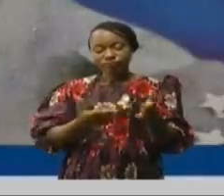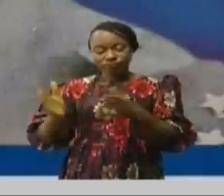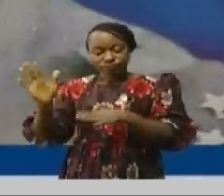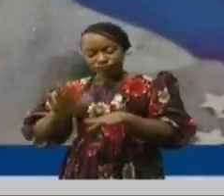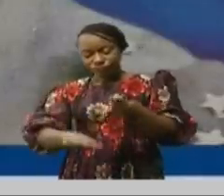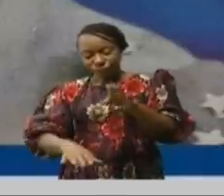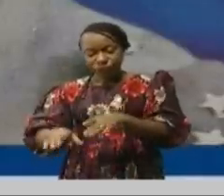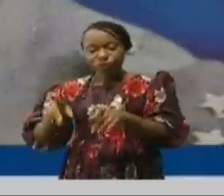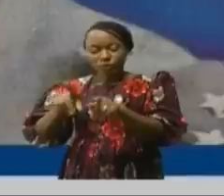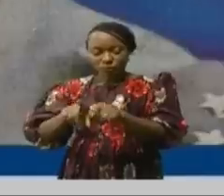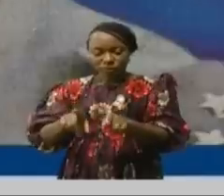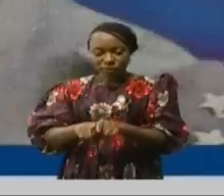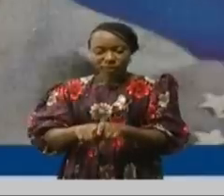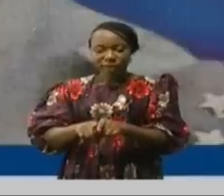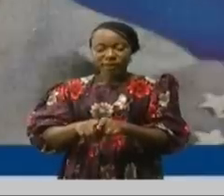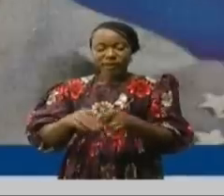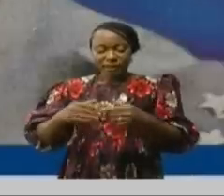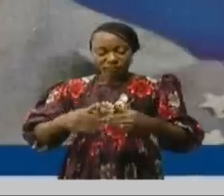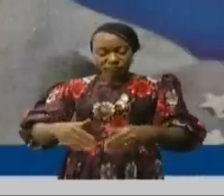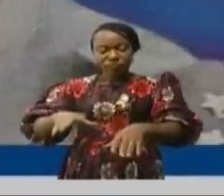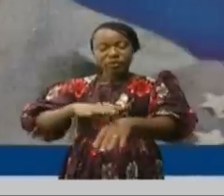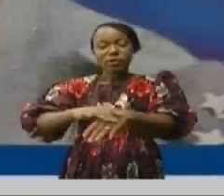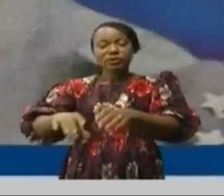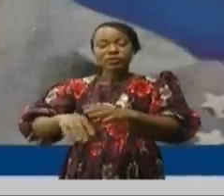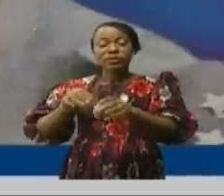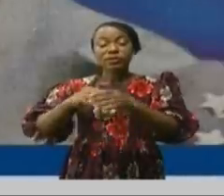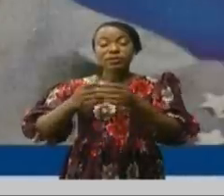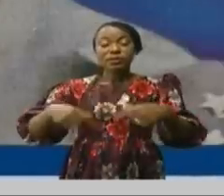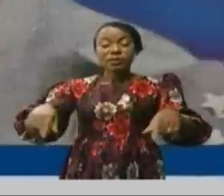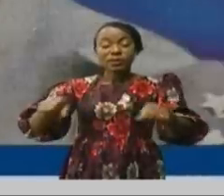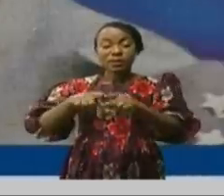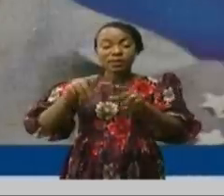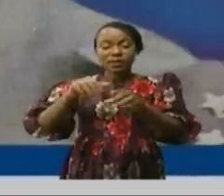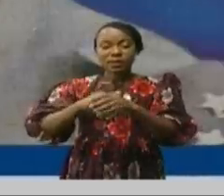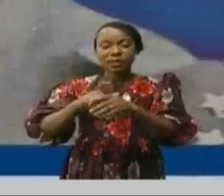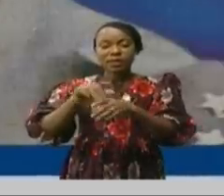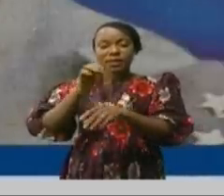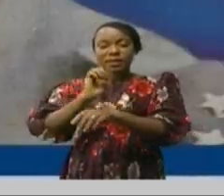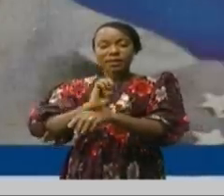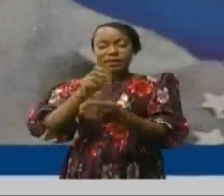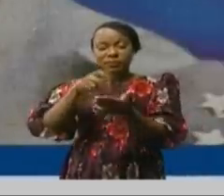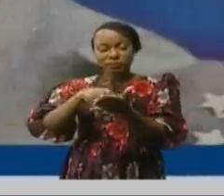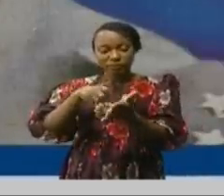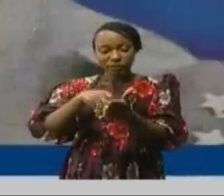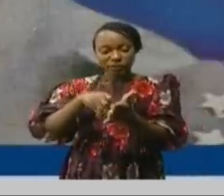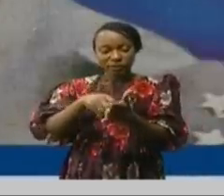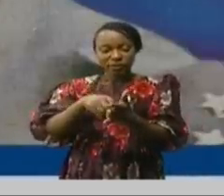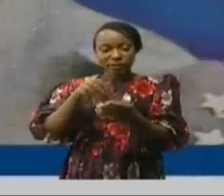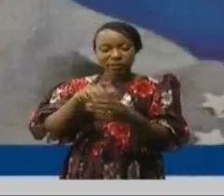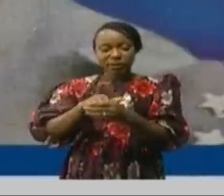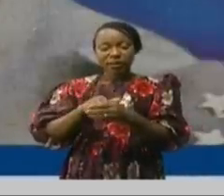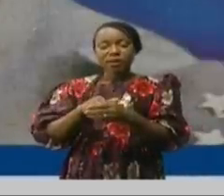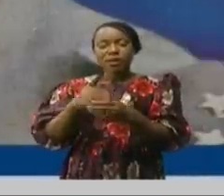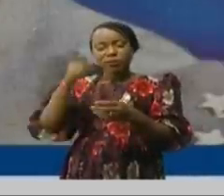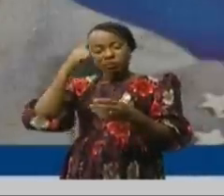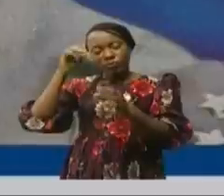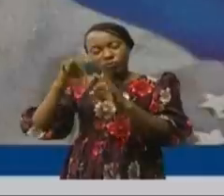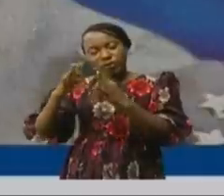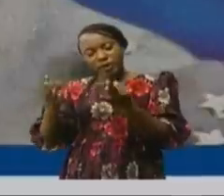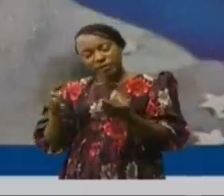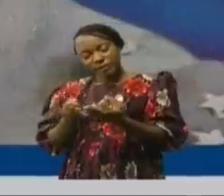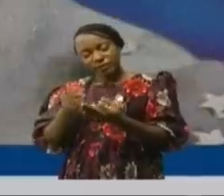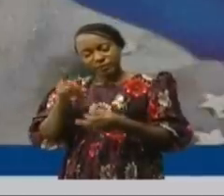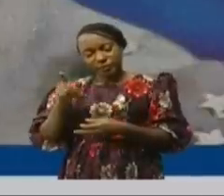recueillement s'observe dans la salle polyvalente de la cathédrale protestante du centenaire dans la commune de Lingwala pour la famille